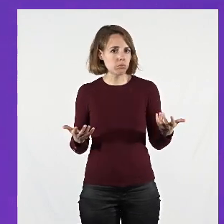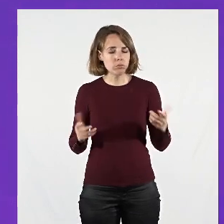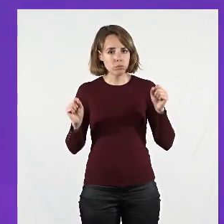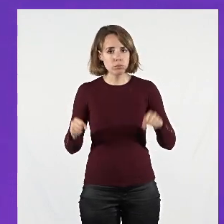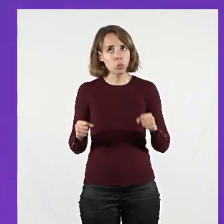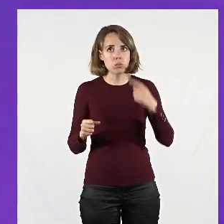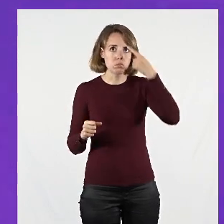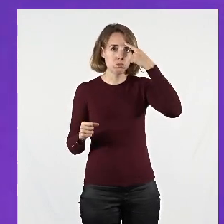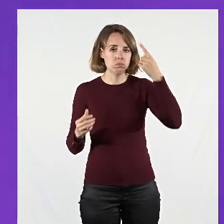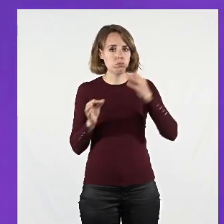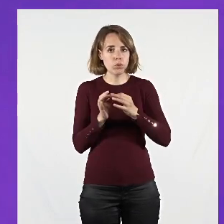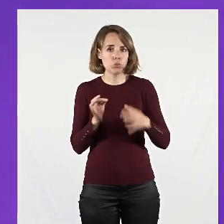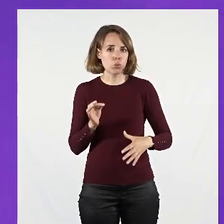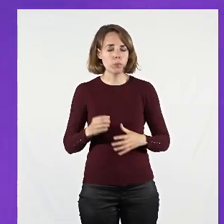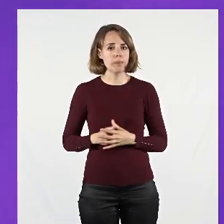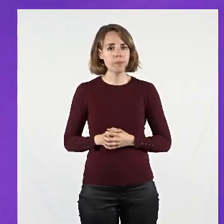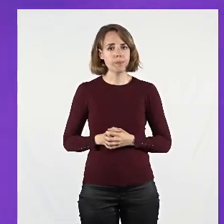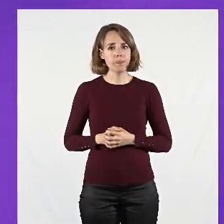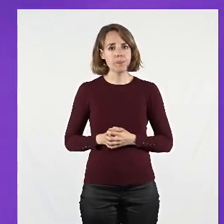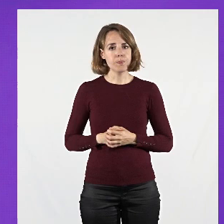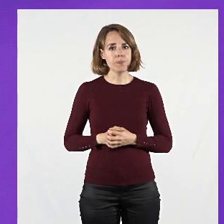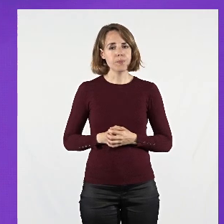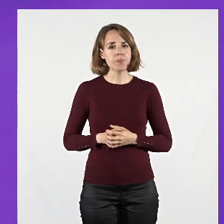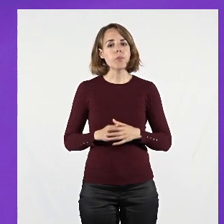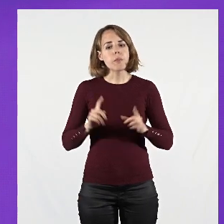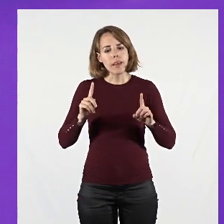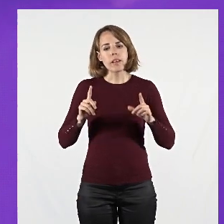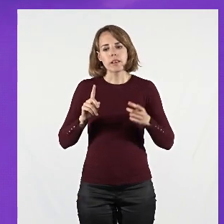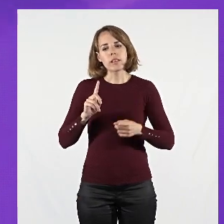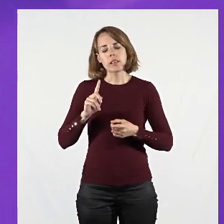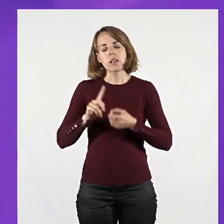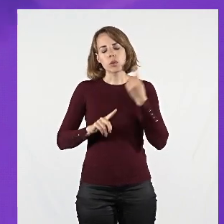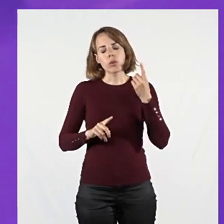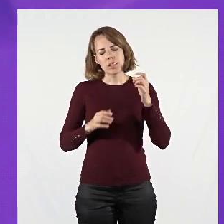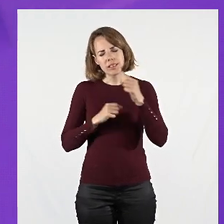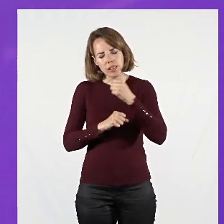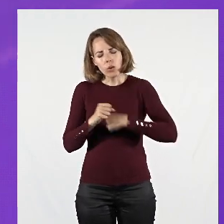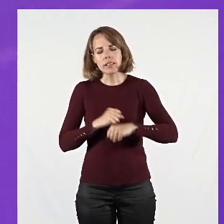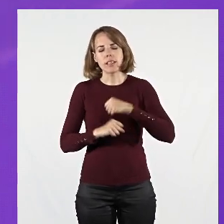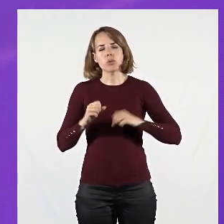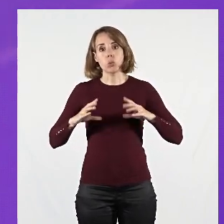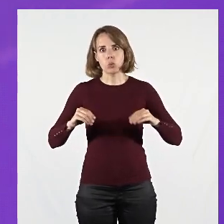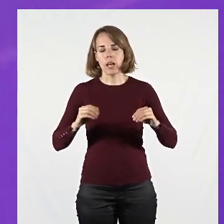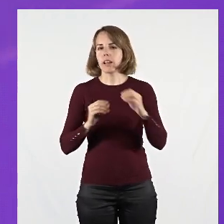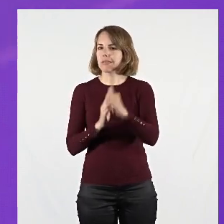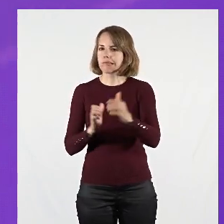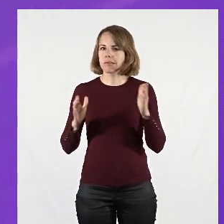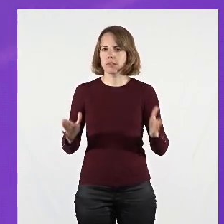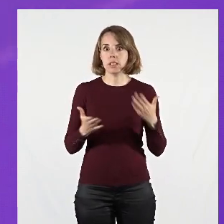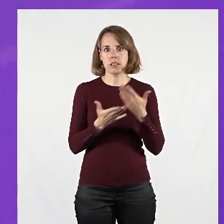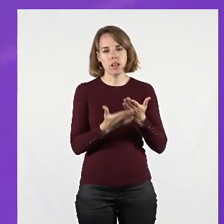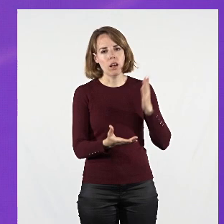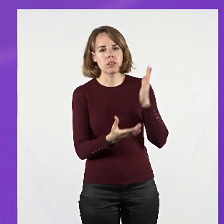parce qu'en matière de prévention, il s'agit avant tout d'agir sur les conditions concrètes d'organisation du travail. Donc